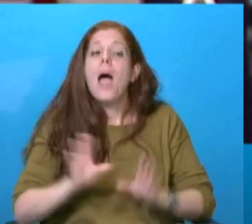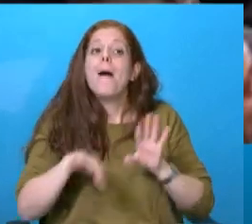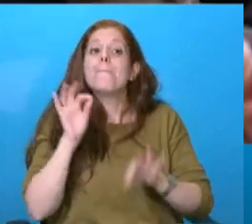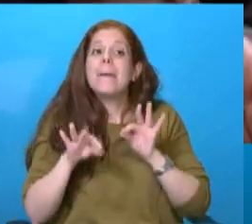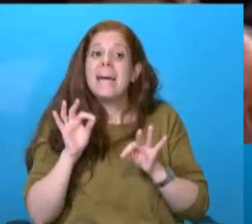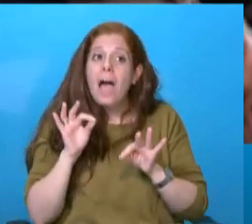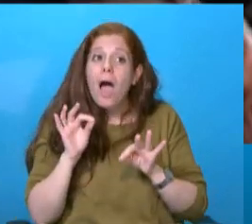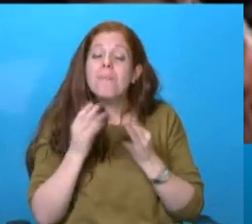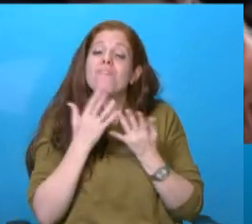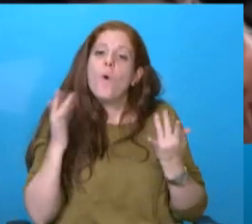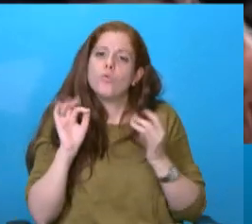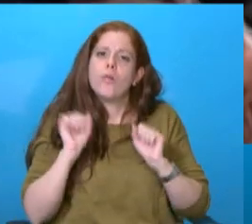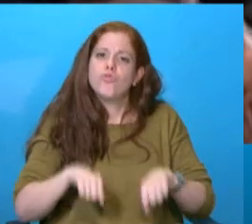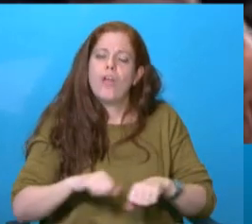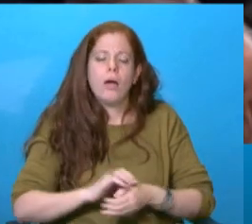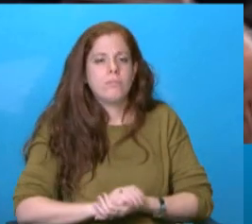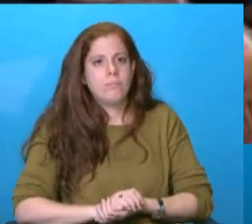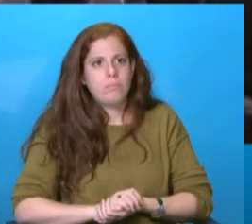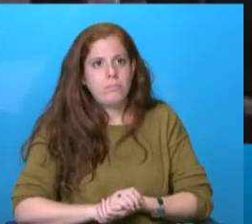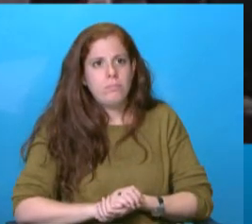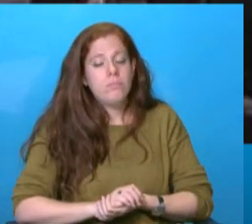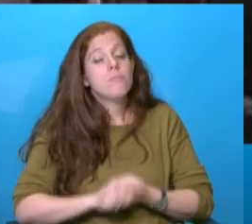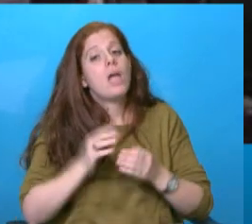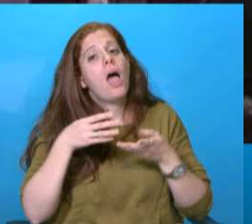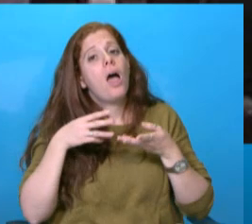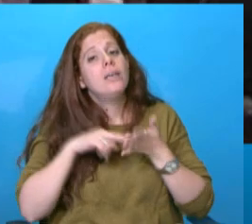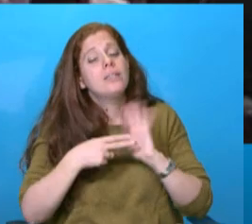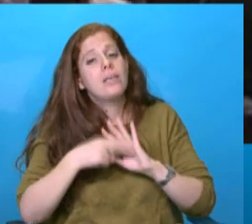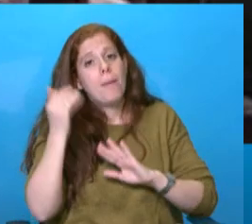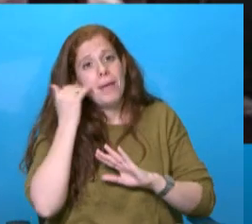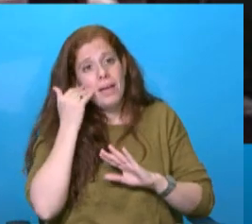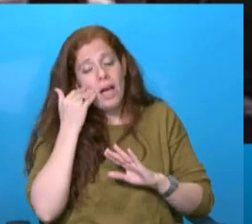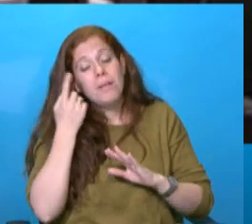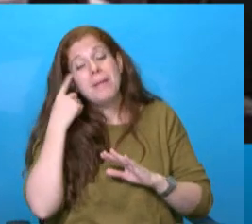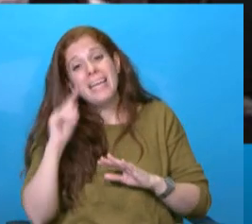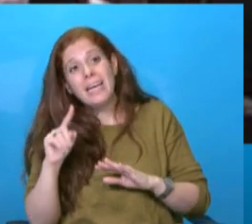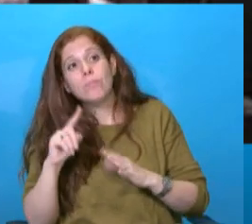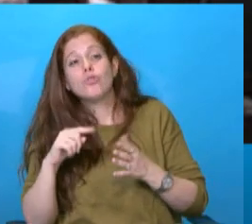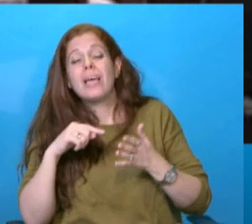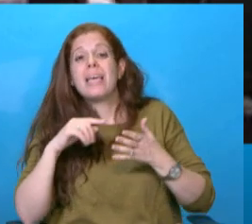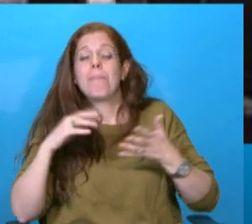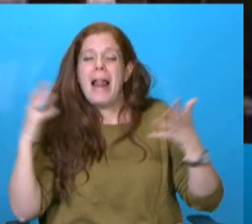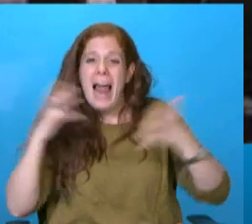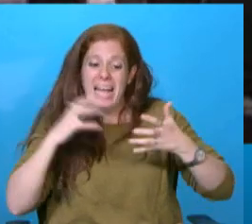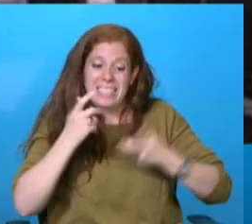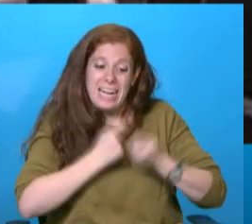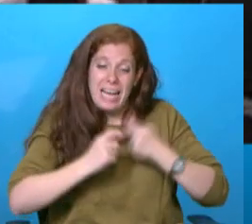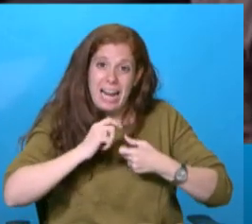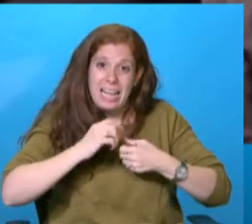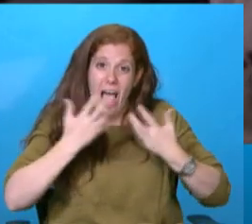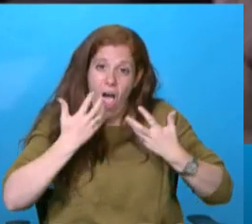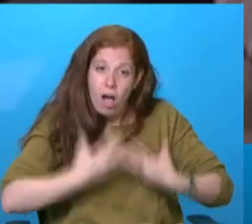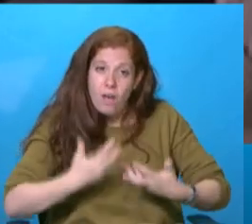regime. האסטרטגיה האמריקנית בנויה על ההנחה כי תחת הלחץ הכלכלי הכבד יאלץ המשטר בטהרן להסכים